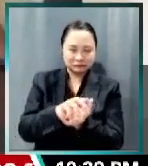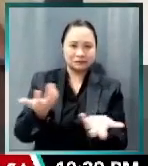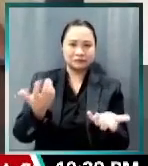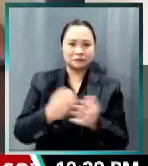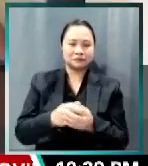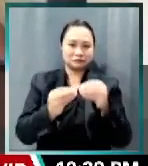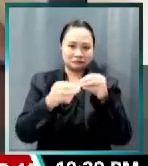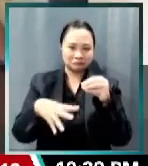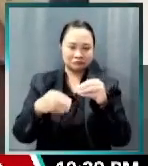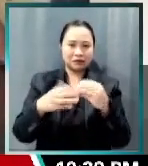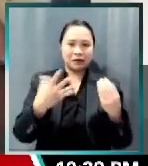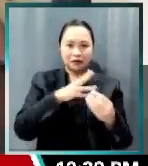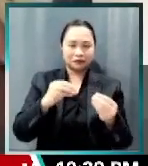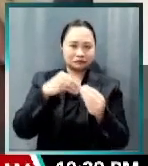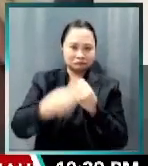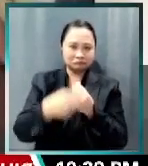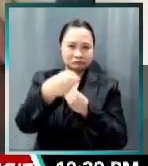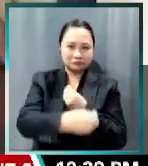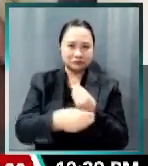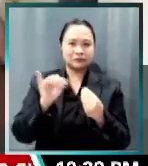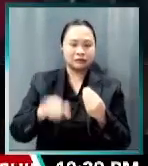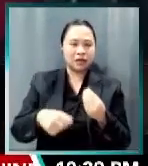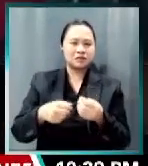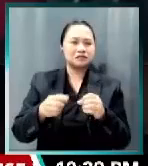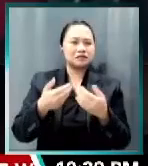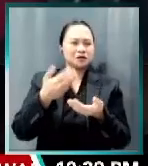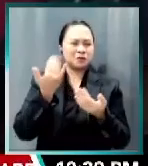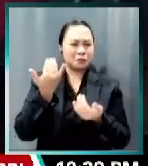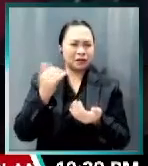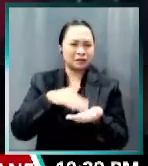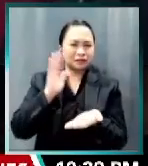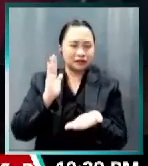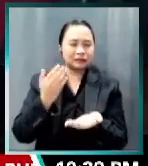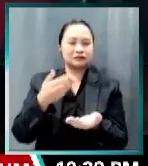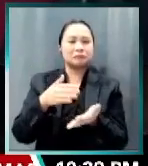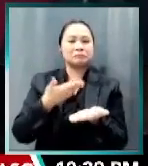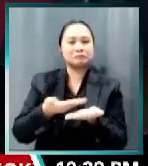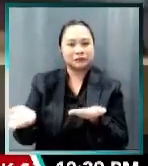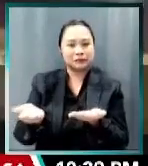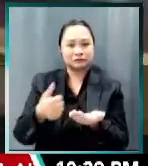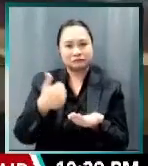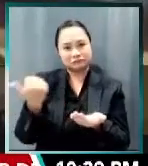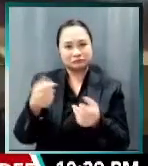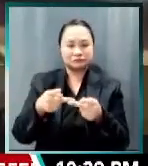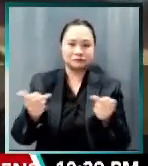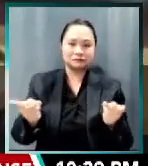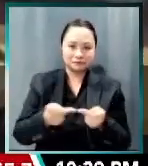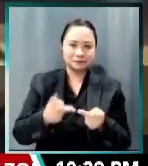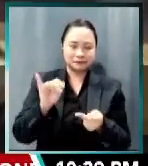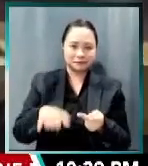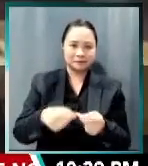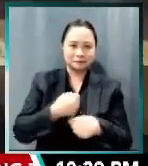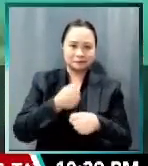saging. Paliwanag ng mga vendor, binibili pa nila ang kanilang paninda sa ibang lugar. Bubuo naman daw ng resolusyon ng provincial government para masuri